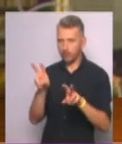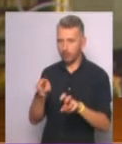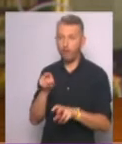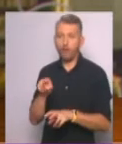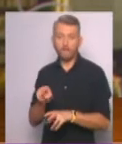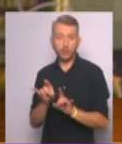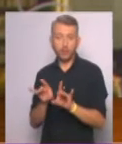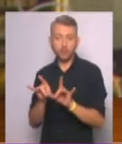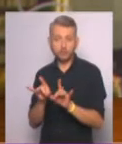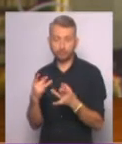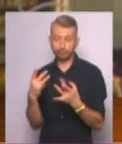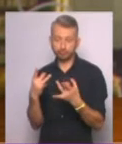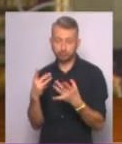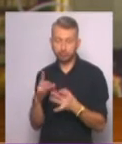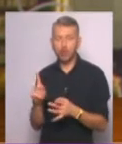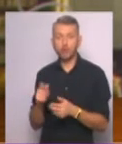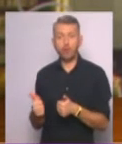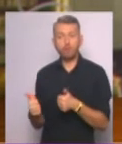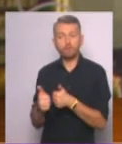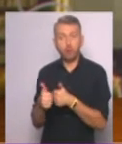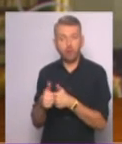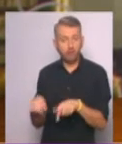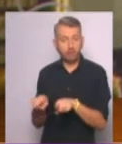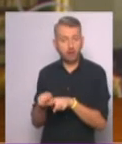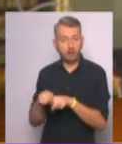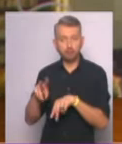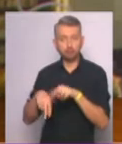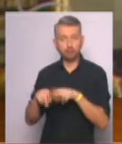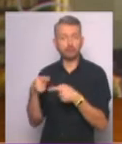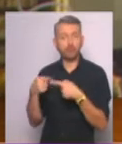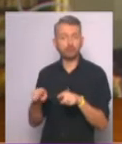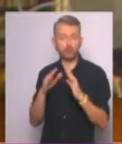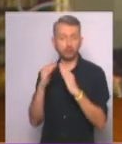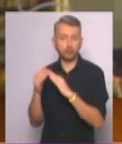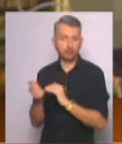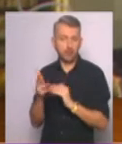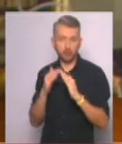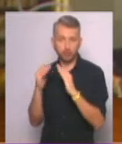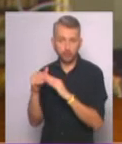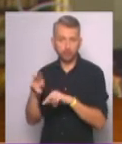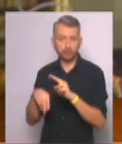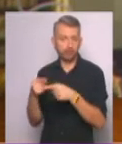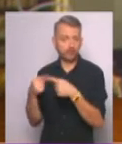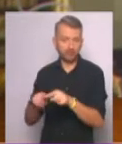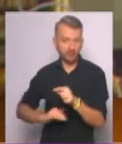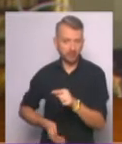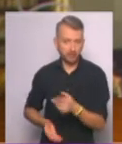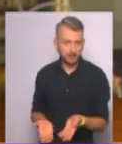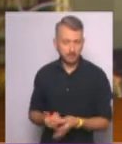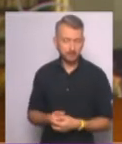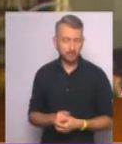він розказав нам про те, що поряд так само будуються інші будинки, декілька будинків, які будують інші забудовники.